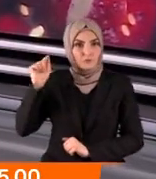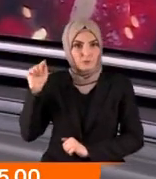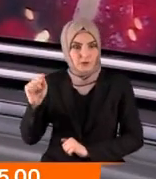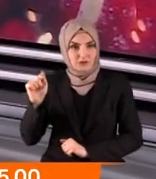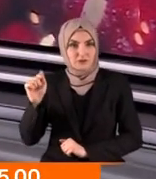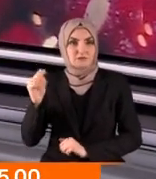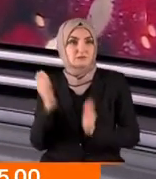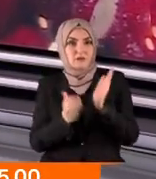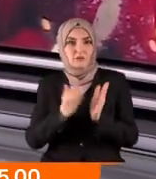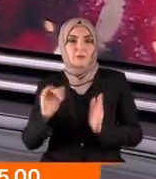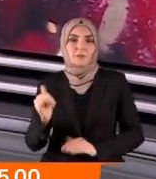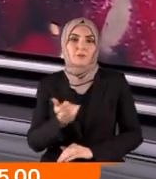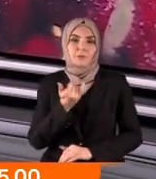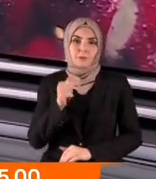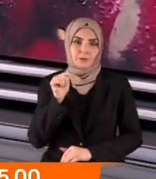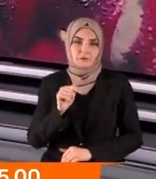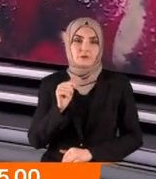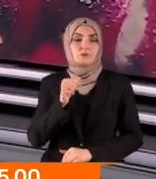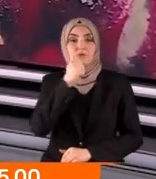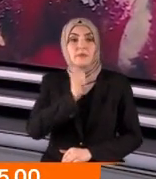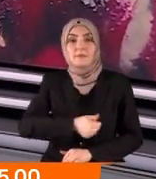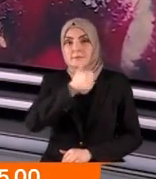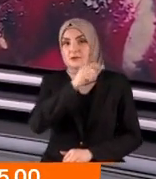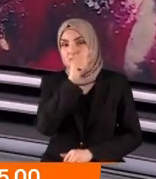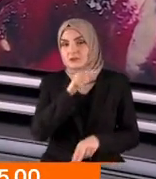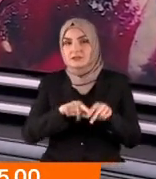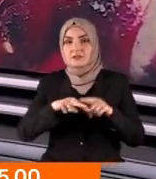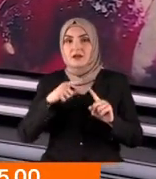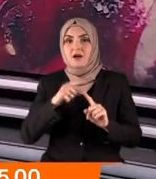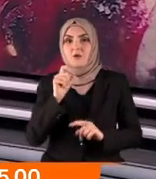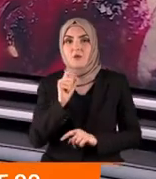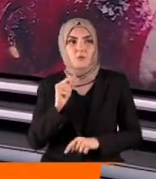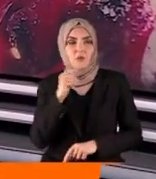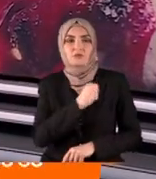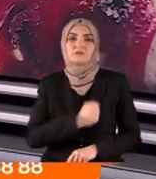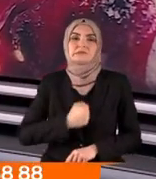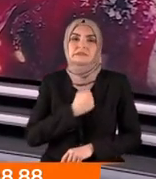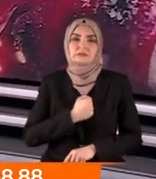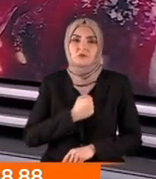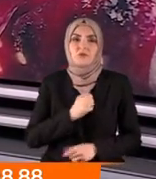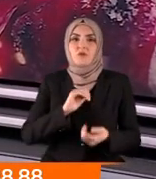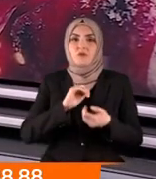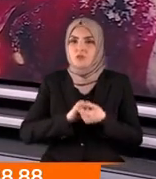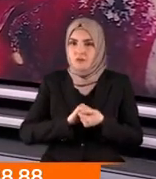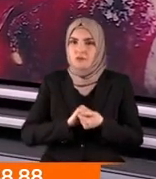ise NATO'ya çok öfkeli. Kim dost, kim düşman gördük sözleri de bunun özeti